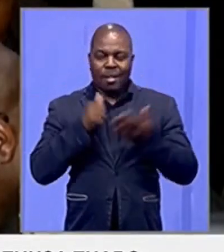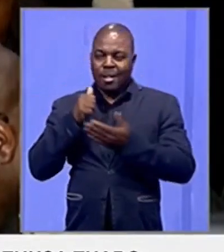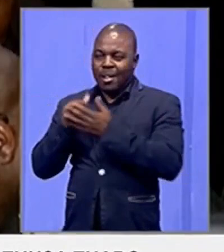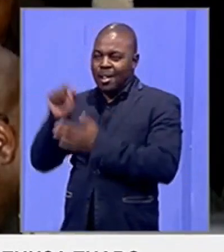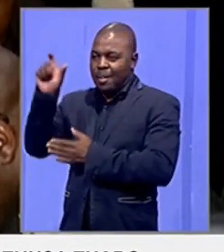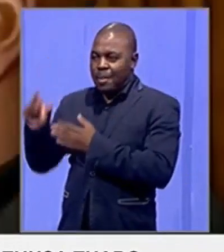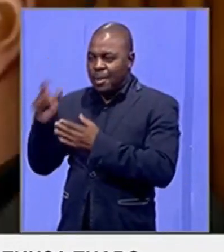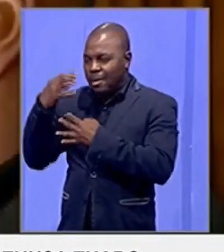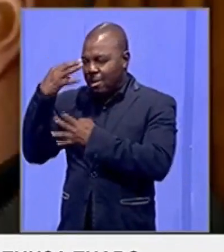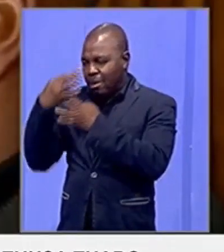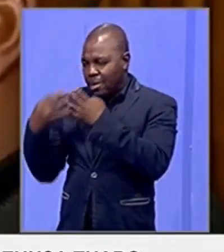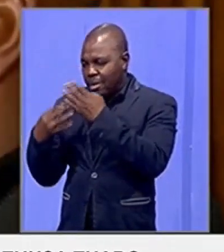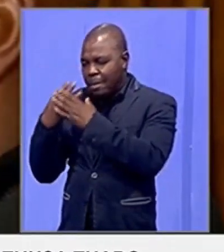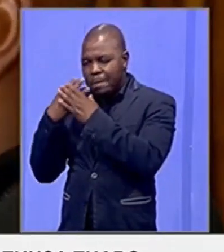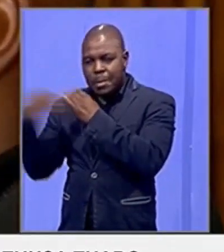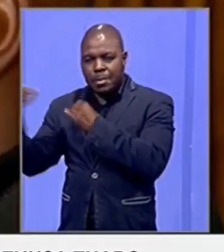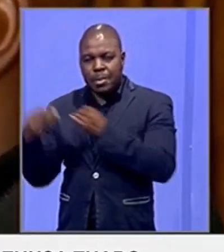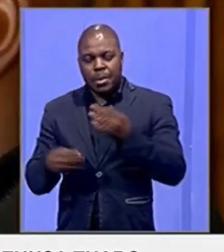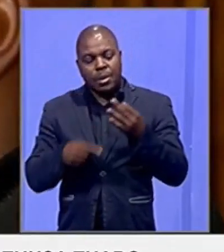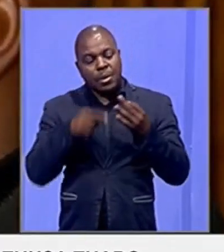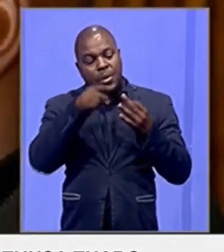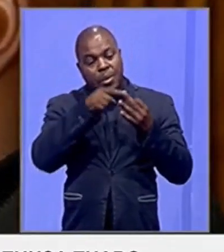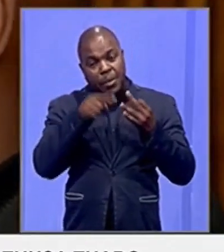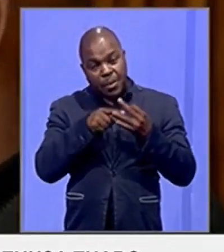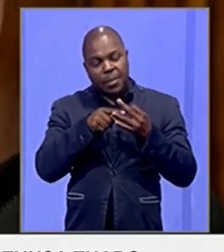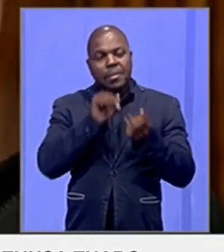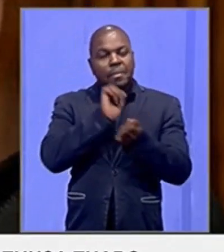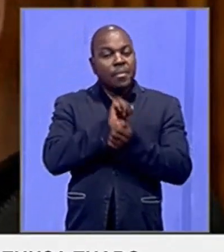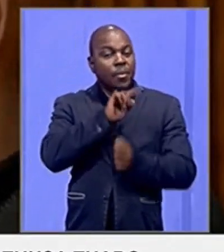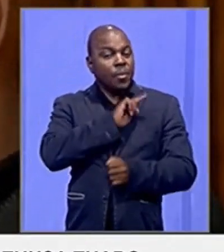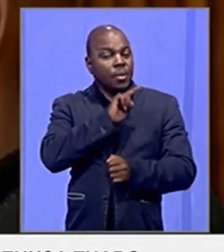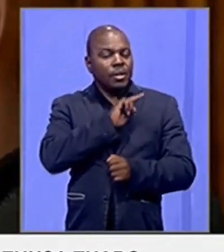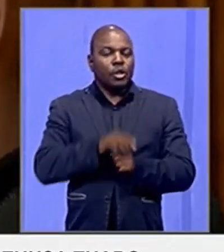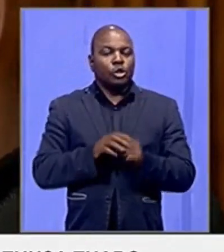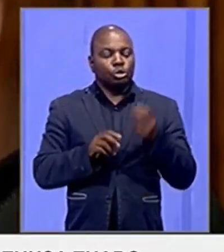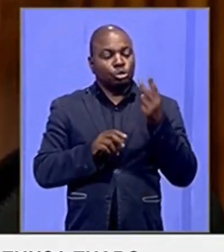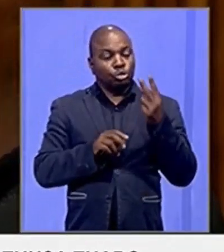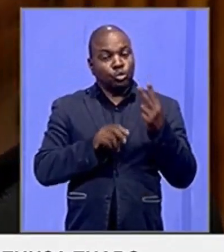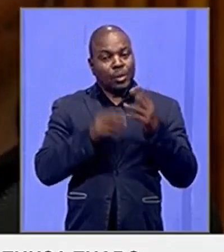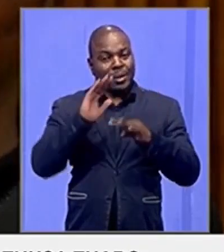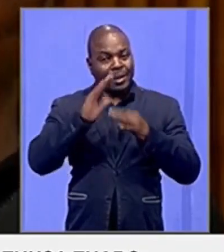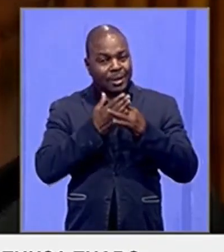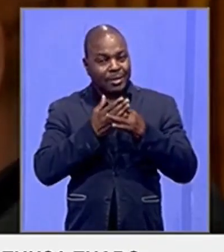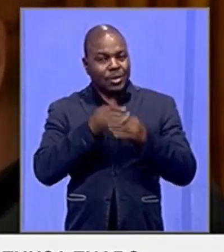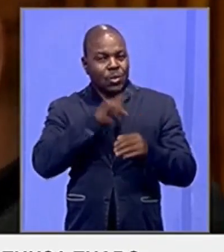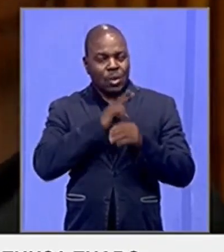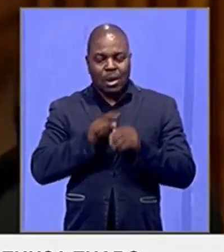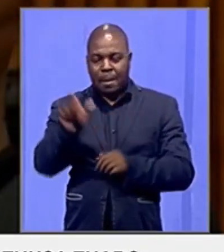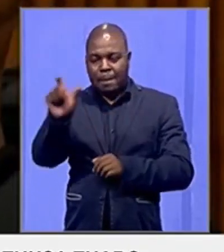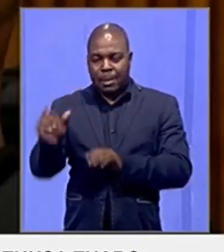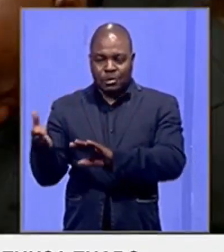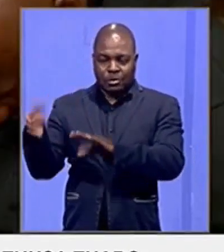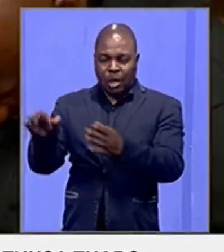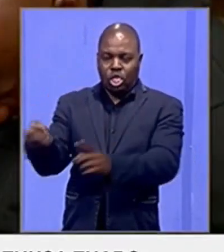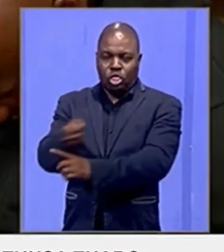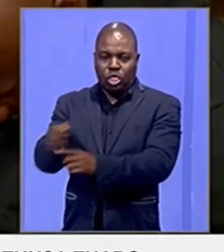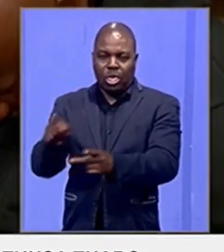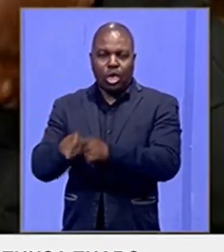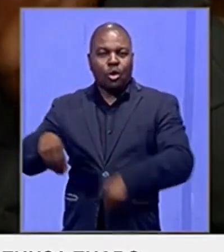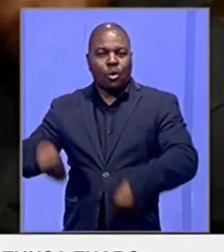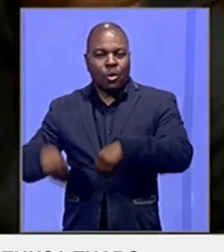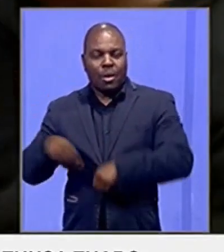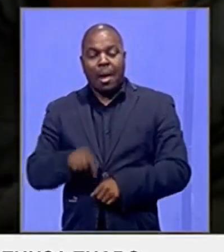kwa kgolegelong. Makgetha le Ramodula ba lebanwe ke ditatofatso tse pedi tsa go mekamekana le setopo le bonwenwe.